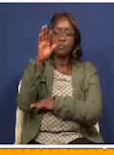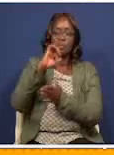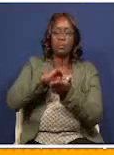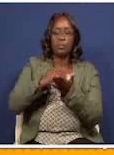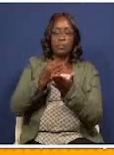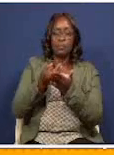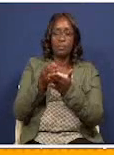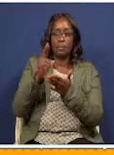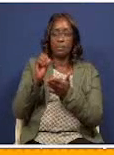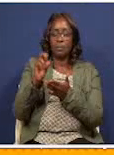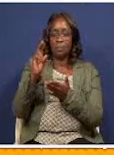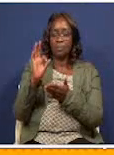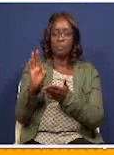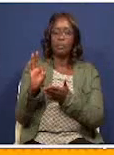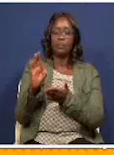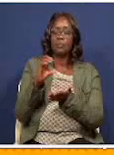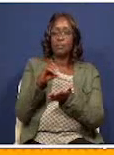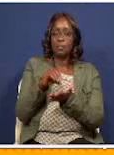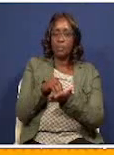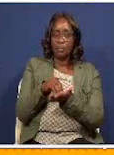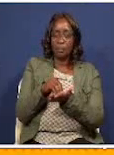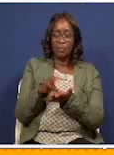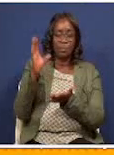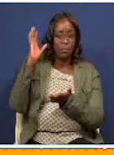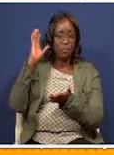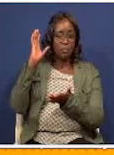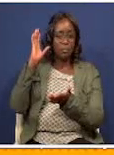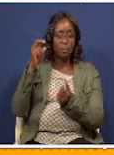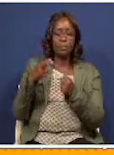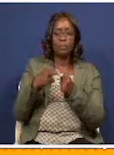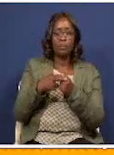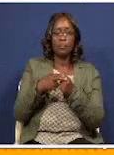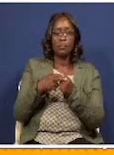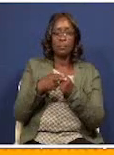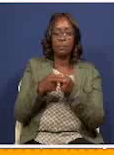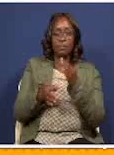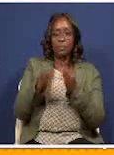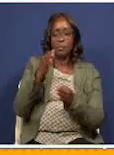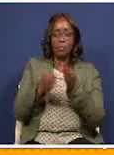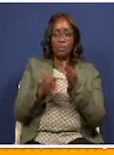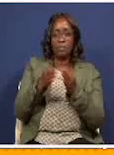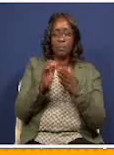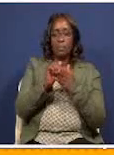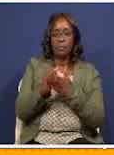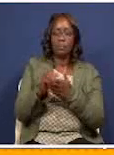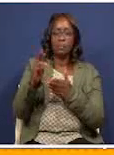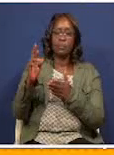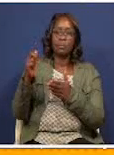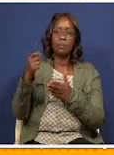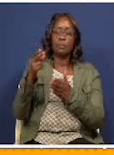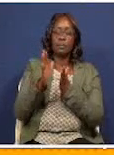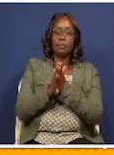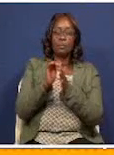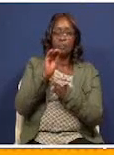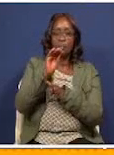Finance Act 2023 gamba dere rekithirete rekithikira wani janji mbuguanja batu ngeretu ni mugambi dhani ya mwene Martha Koome